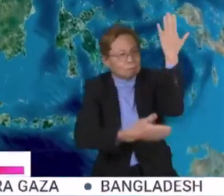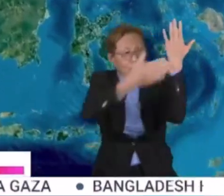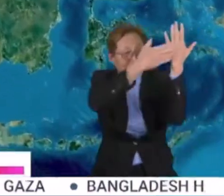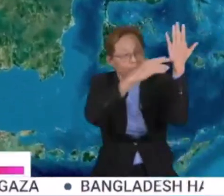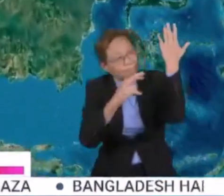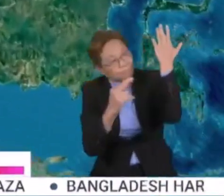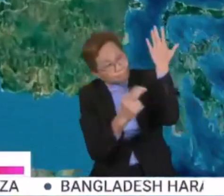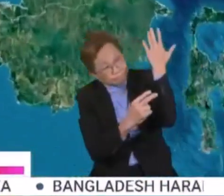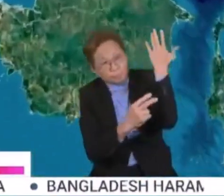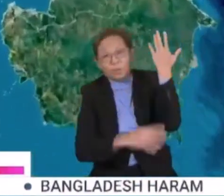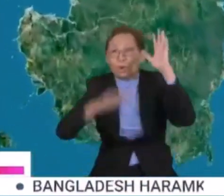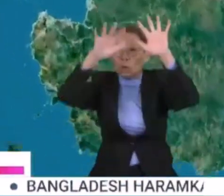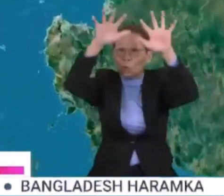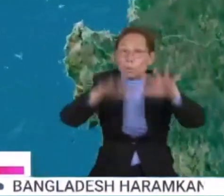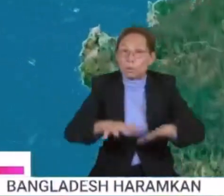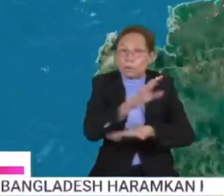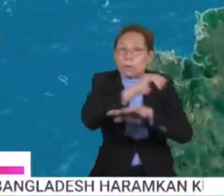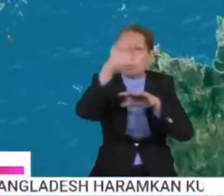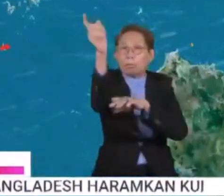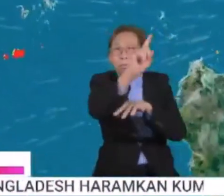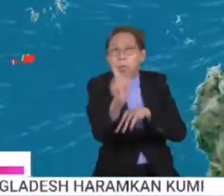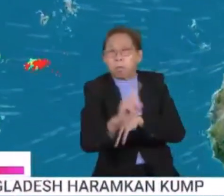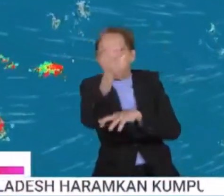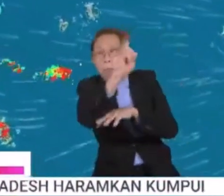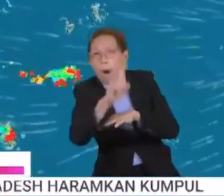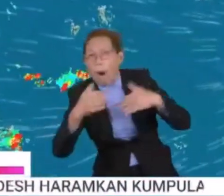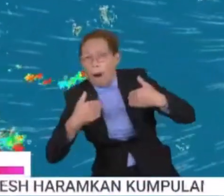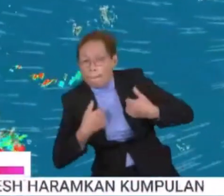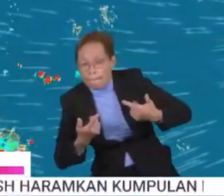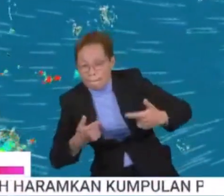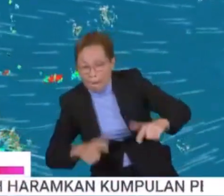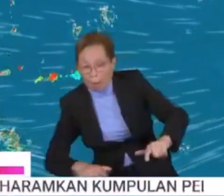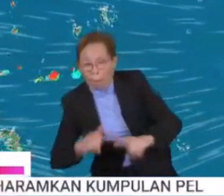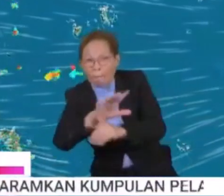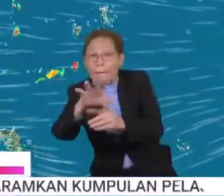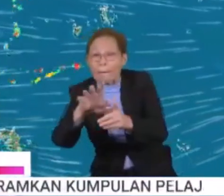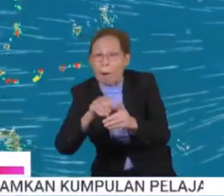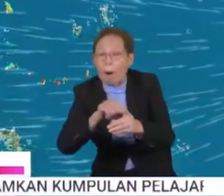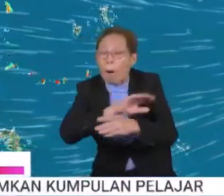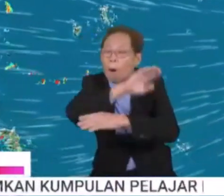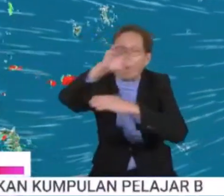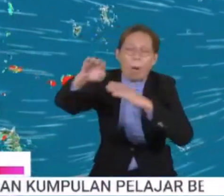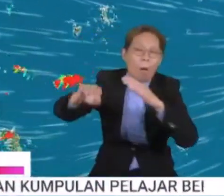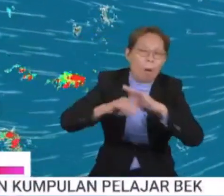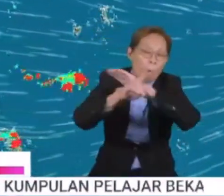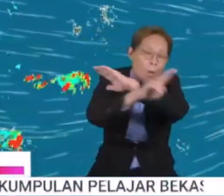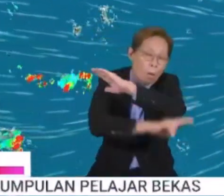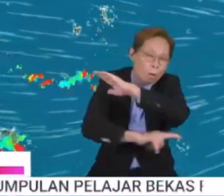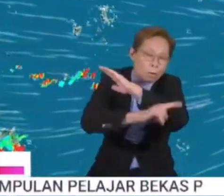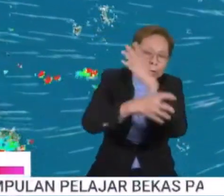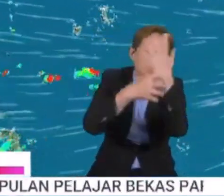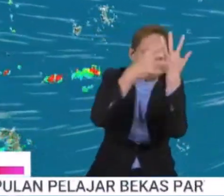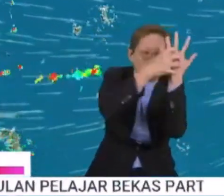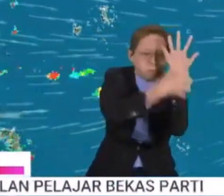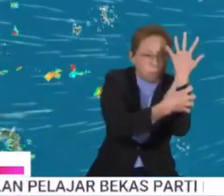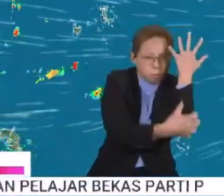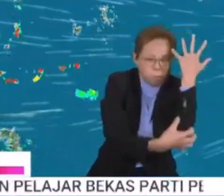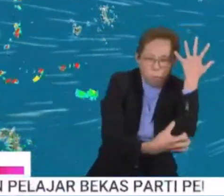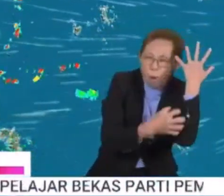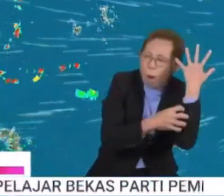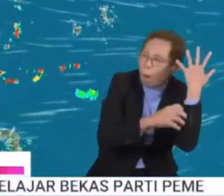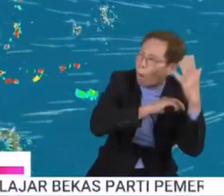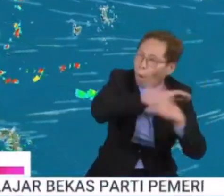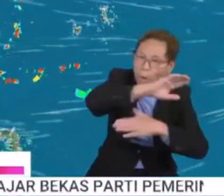Malaysia di mana hujan berserta ribut petir kini diperhatikan berlaku melibatkan hampir di kesemua negeri di semenanjung